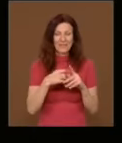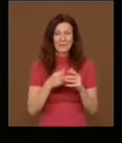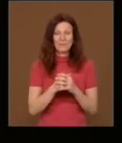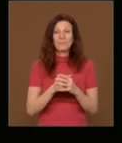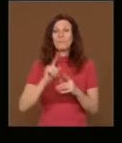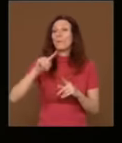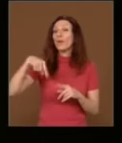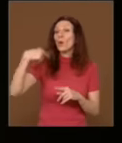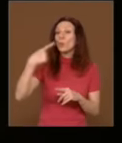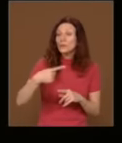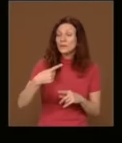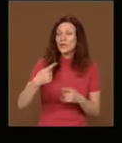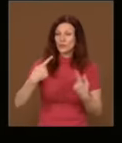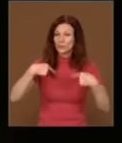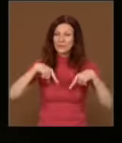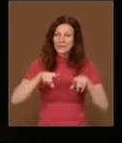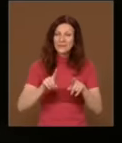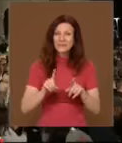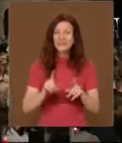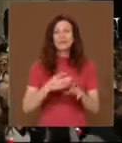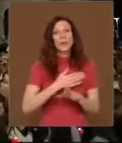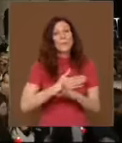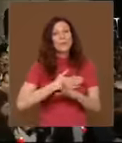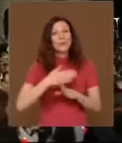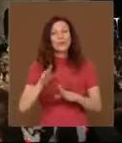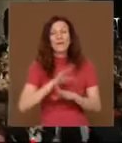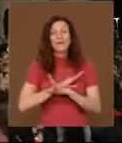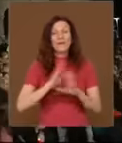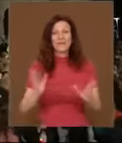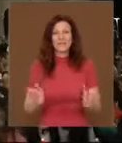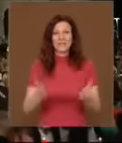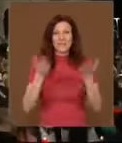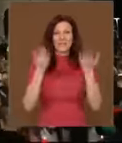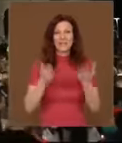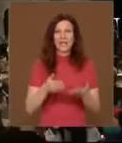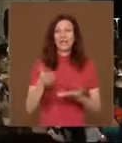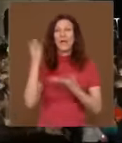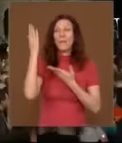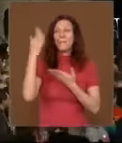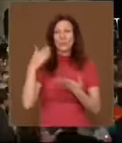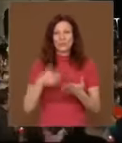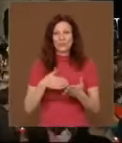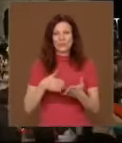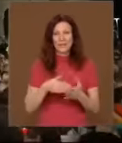А утре също ще продължи възкресното богослужение.